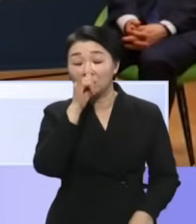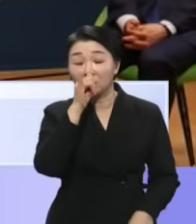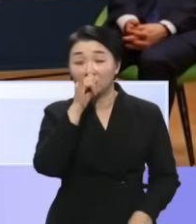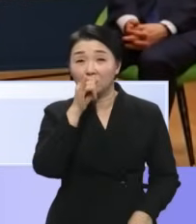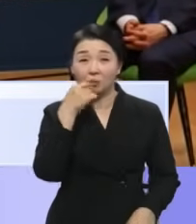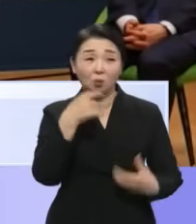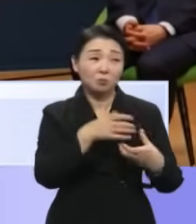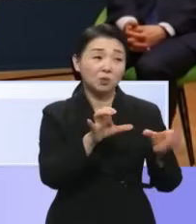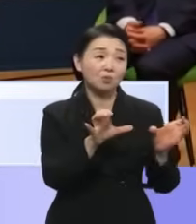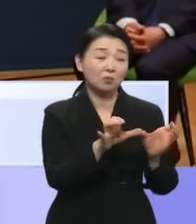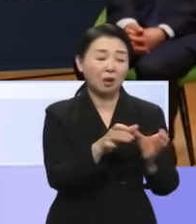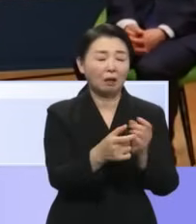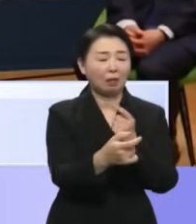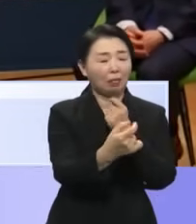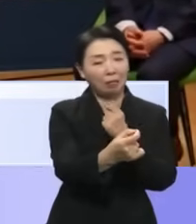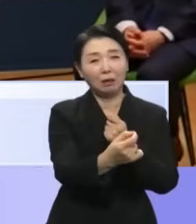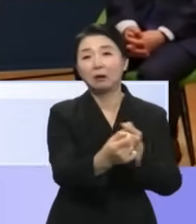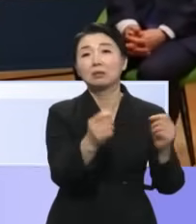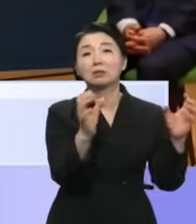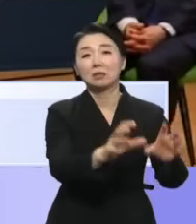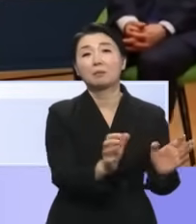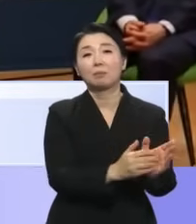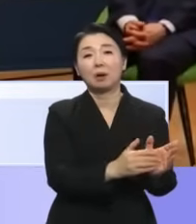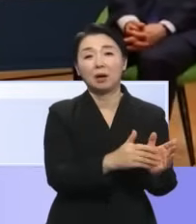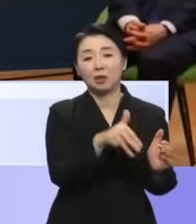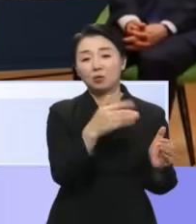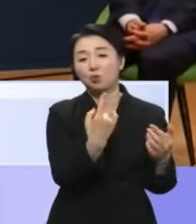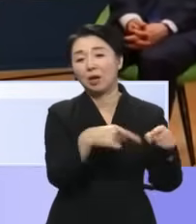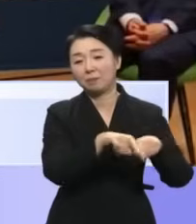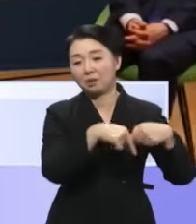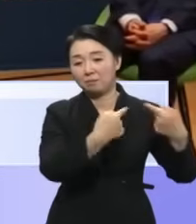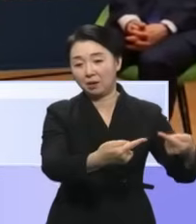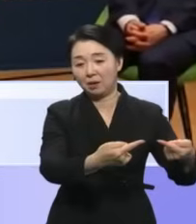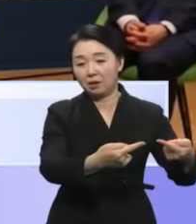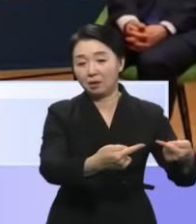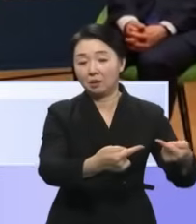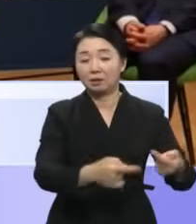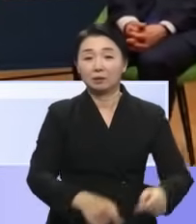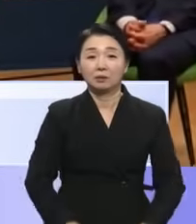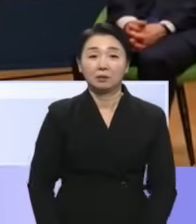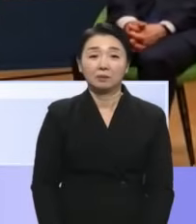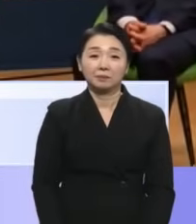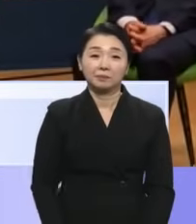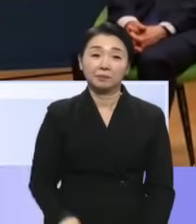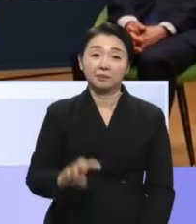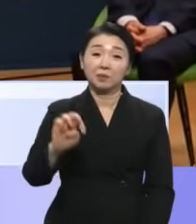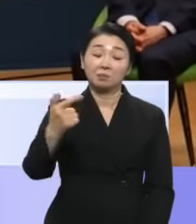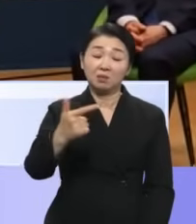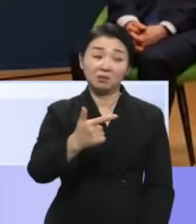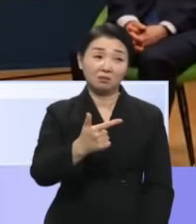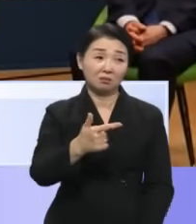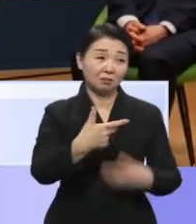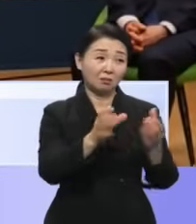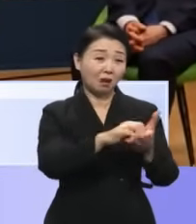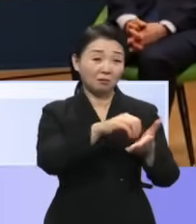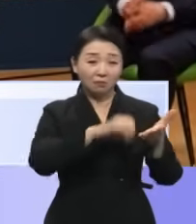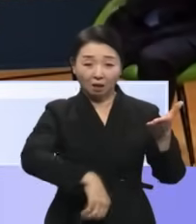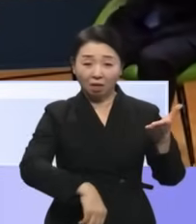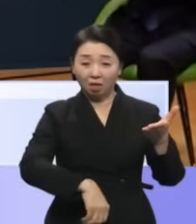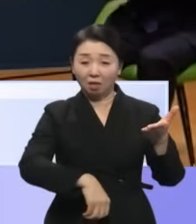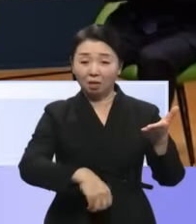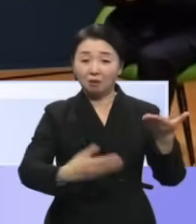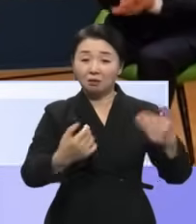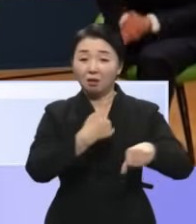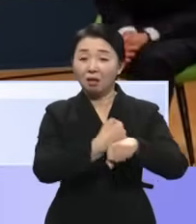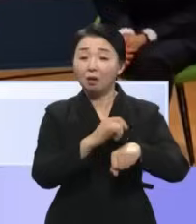의원들이 대가 함께 한 거고 최광욱 전 의원들 같이 간 거죠네 근데 민 민영배 원이 탈당을 하고 어떤 일을 했는지